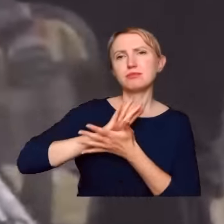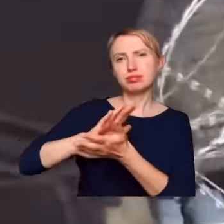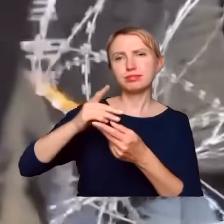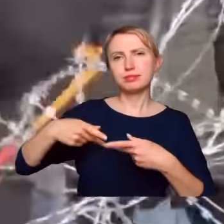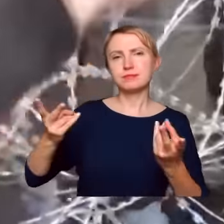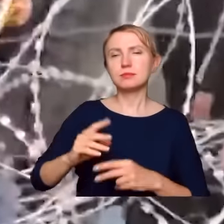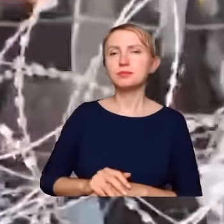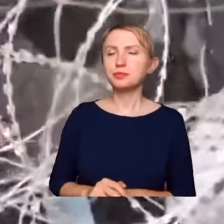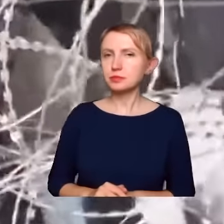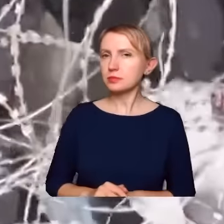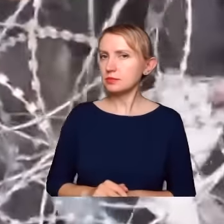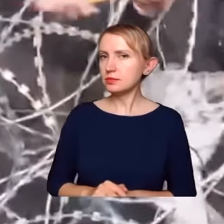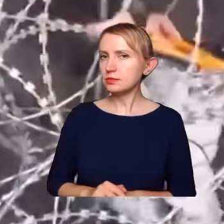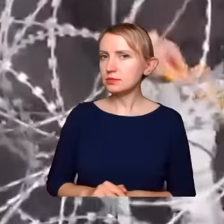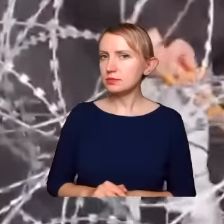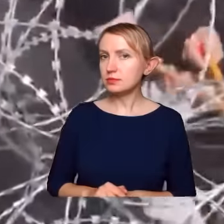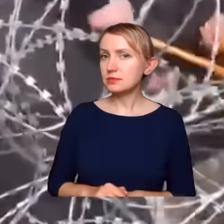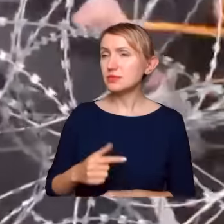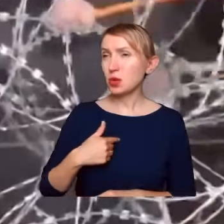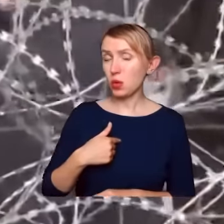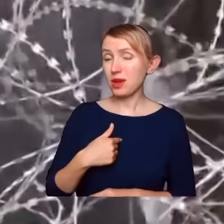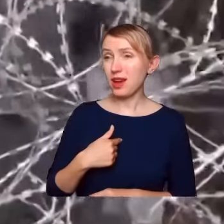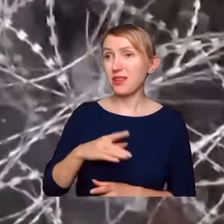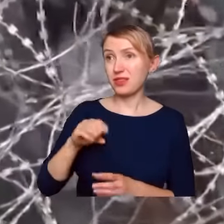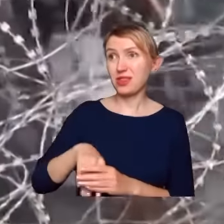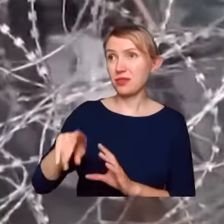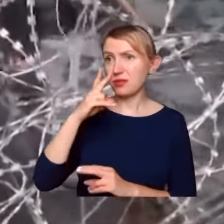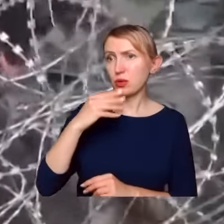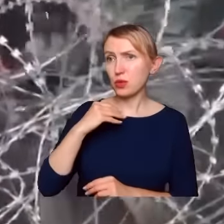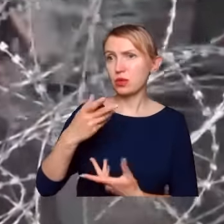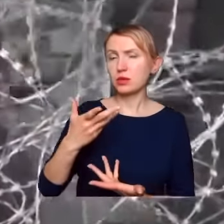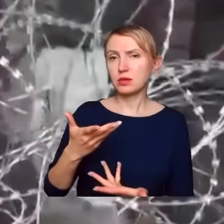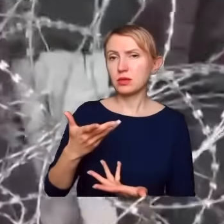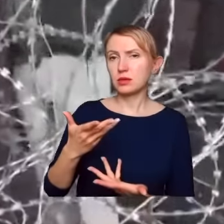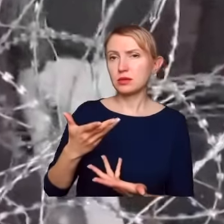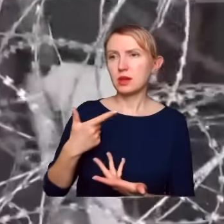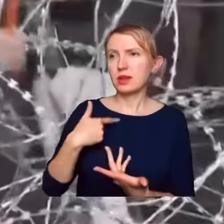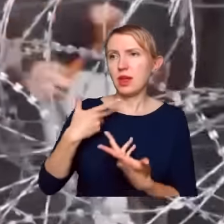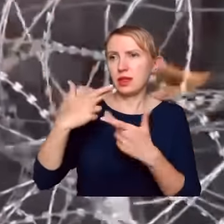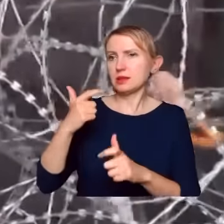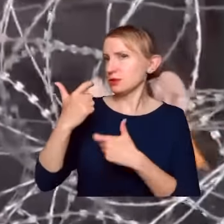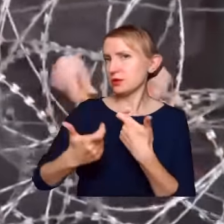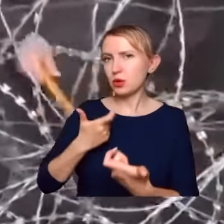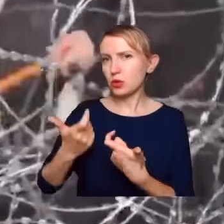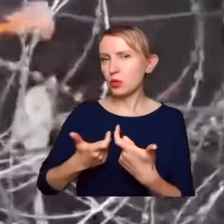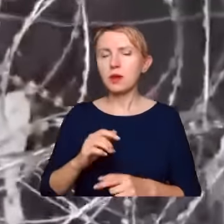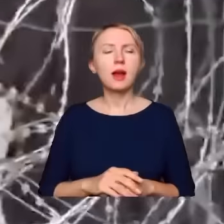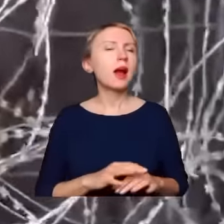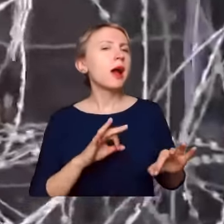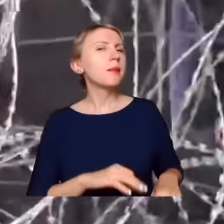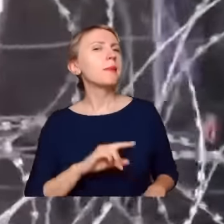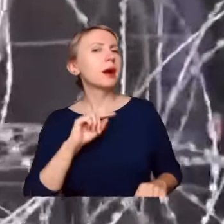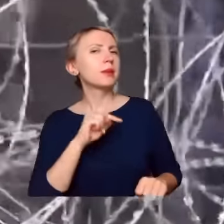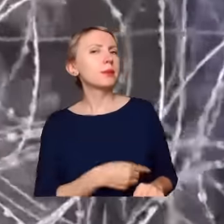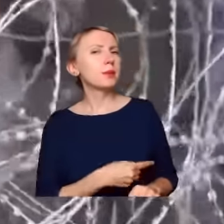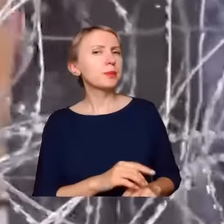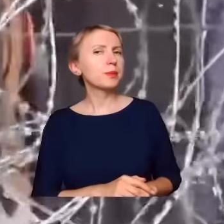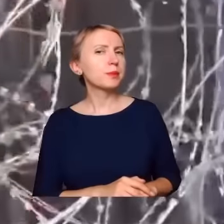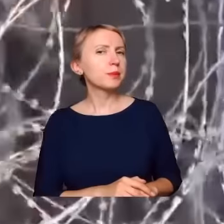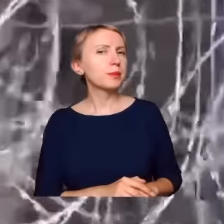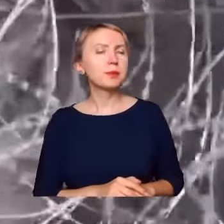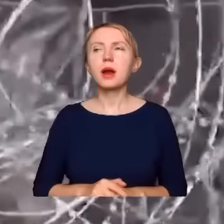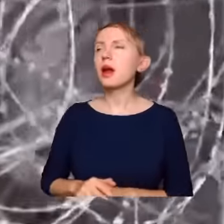skutecznie sprowadzono mnie do roli osoby statystującej. Panie prokuratorze. Funkcje, które